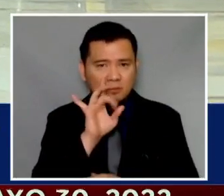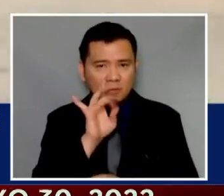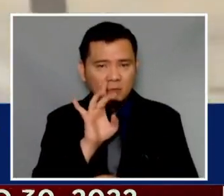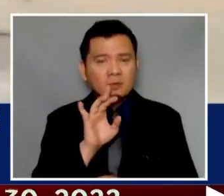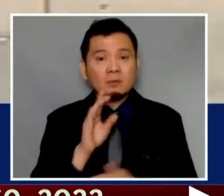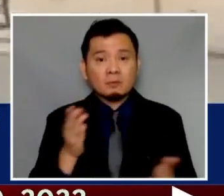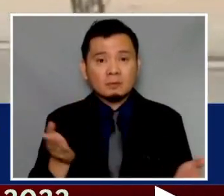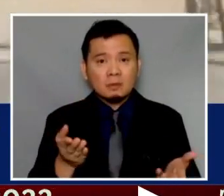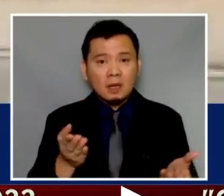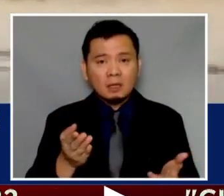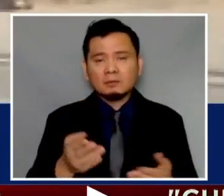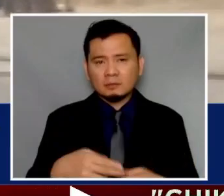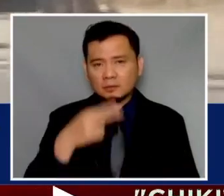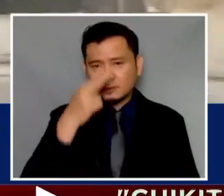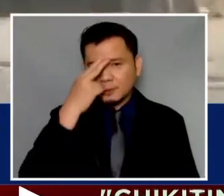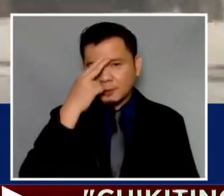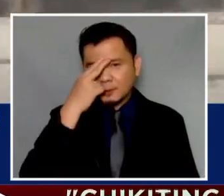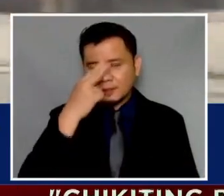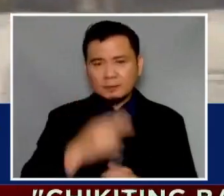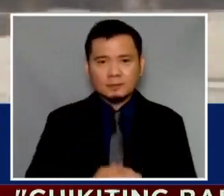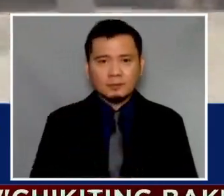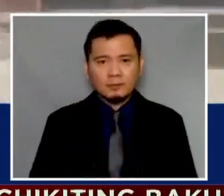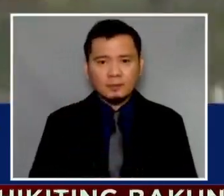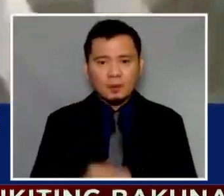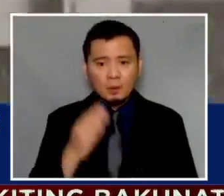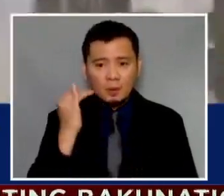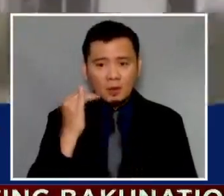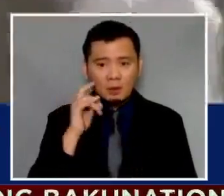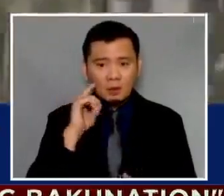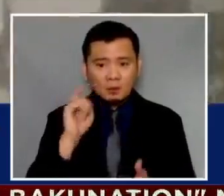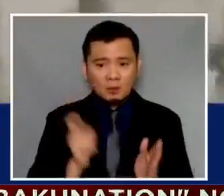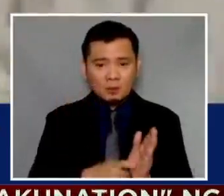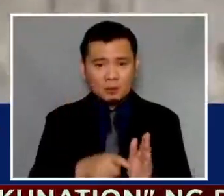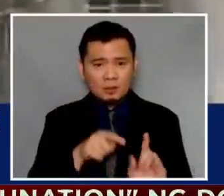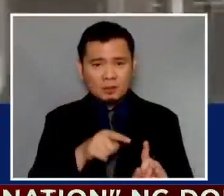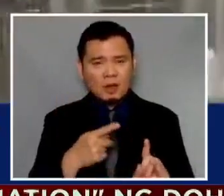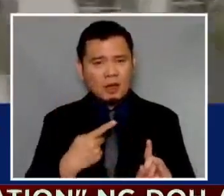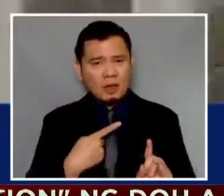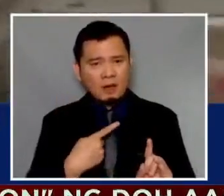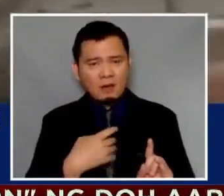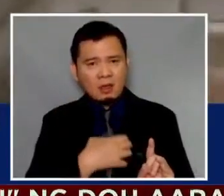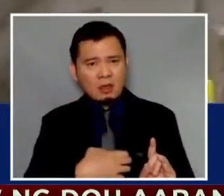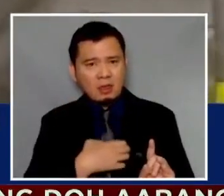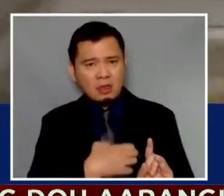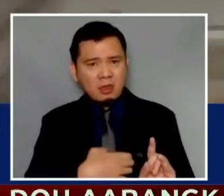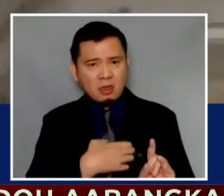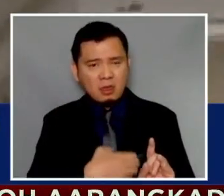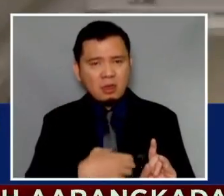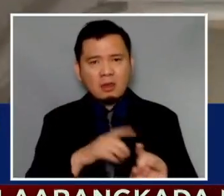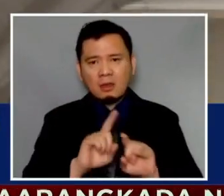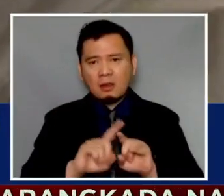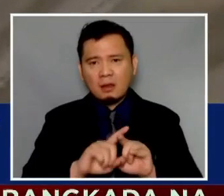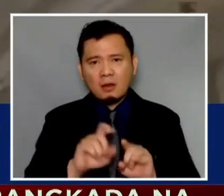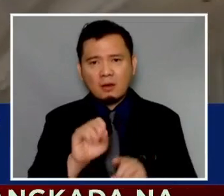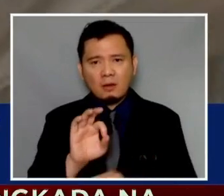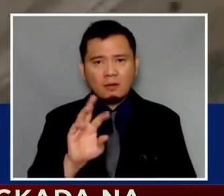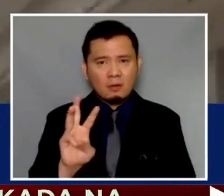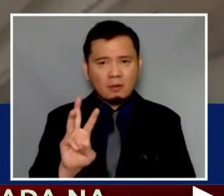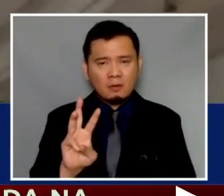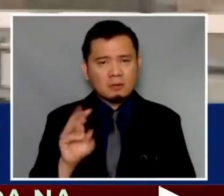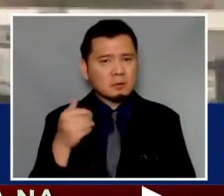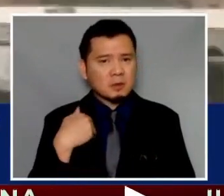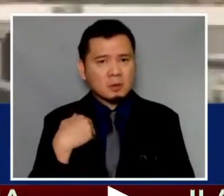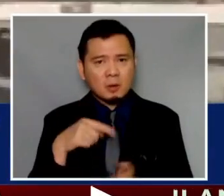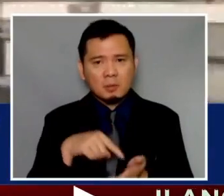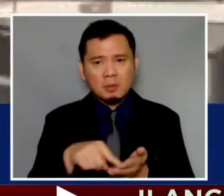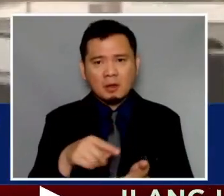Saudi dahil ito sa mga claims at pasahod ng 11,000 OFW na 5 taon nang hindi